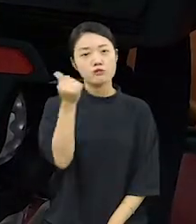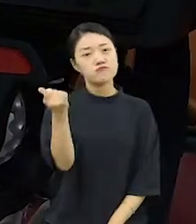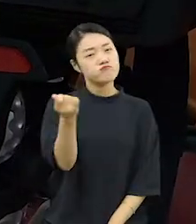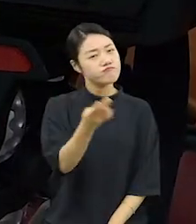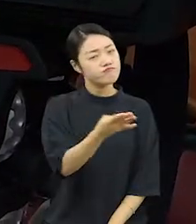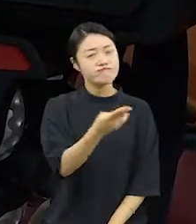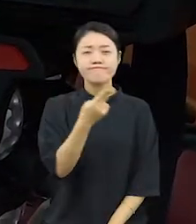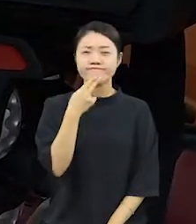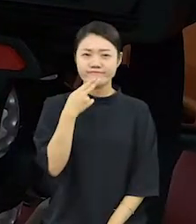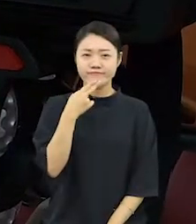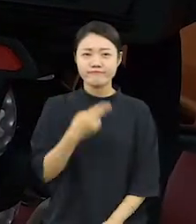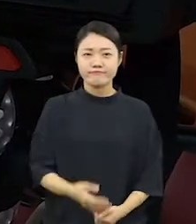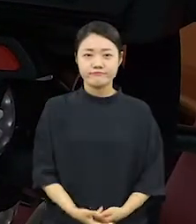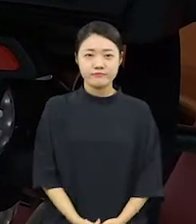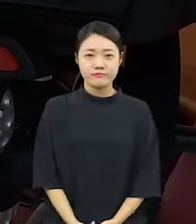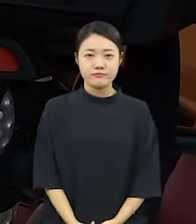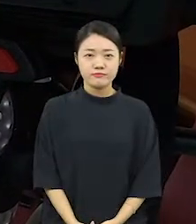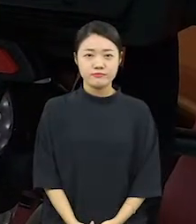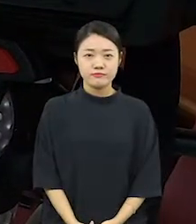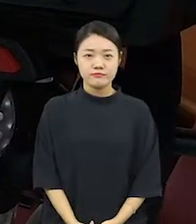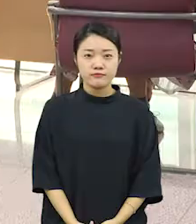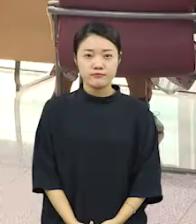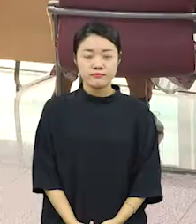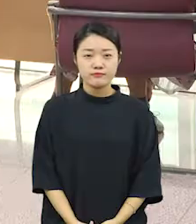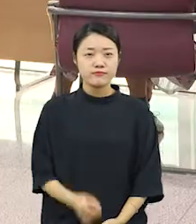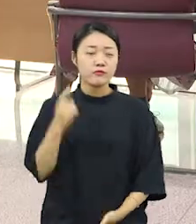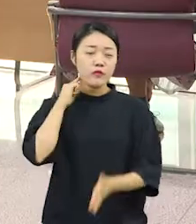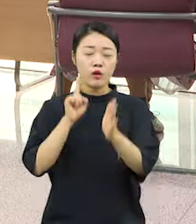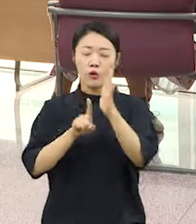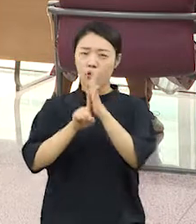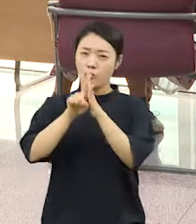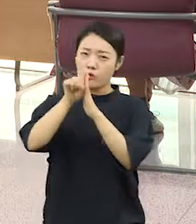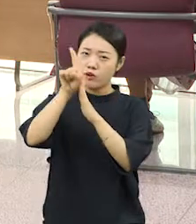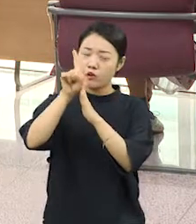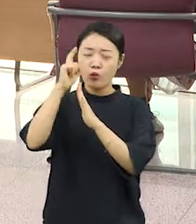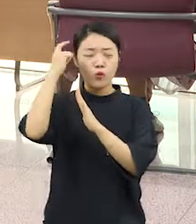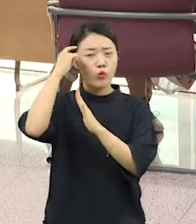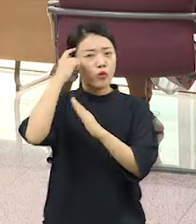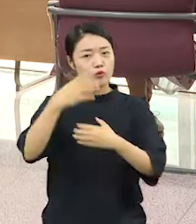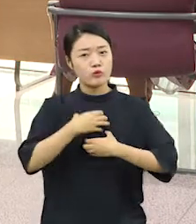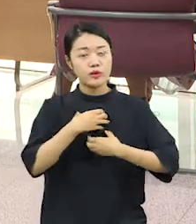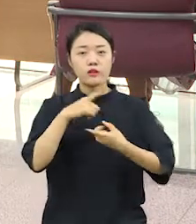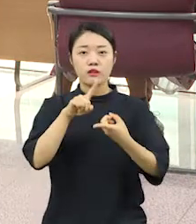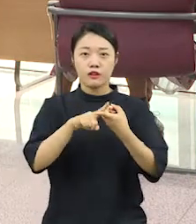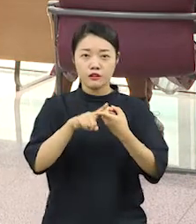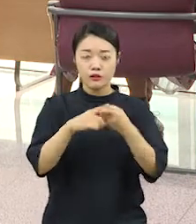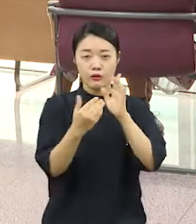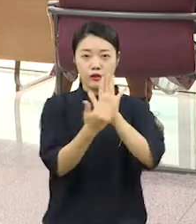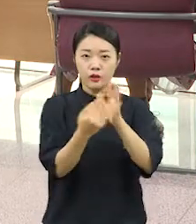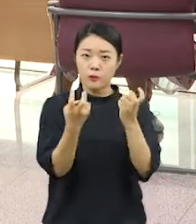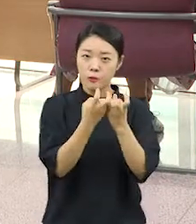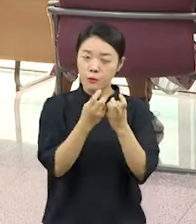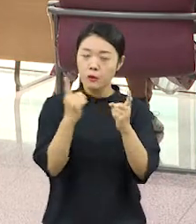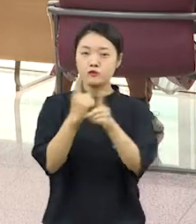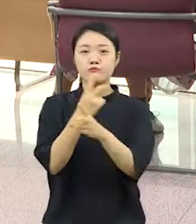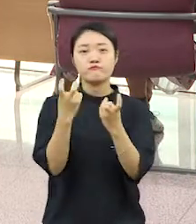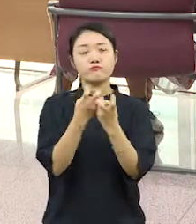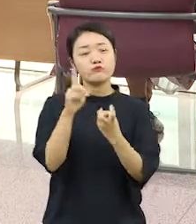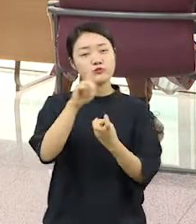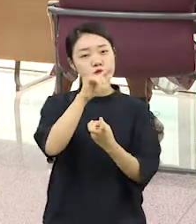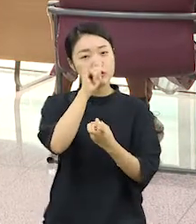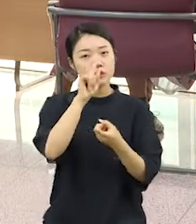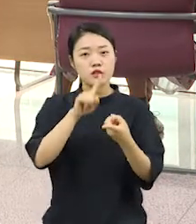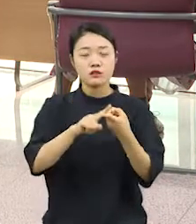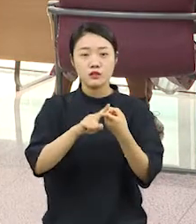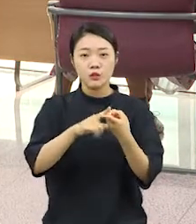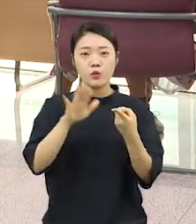분들도 아마 많지 않을 거란 생각이 드는데요. 이 혈압이 높은 것이 왜 위험한지, 이 예방법과 치료법엔 어떤 것들이